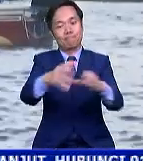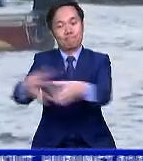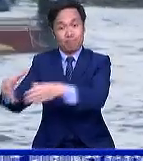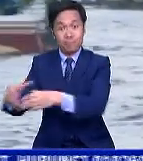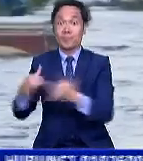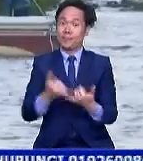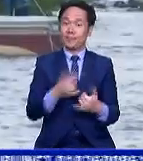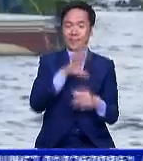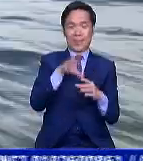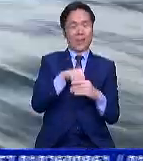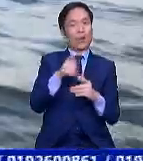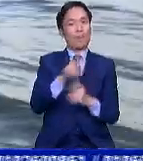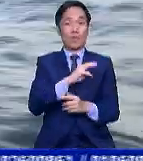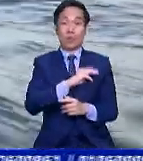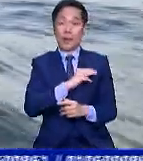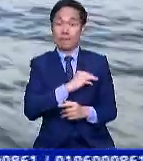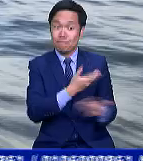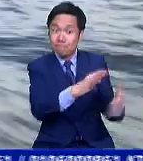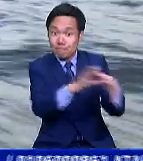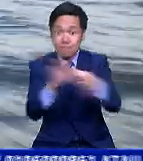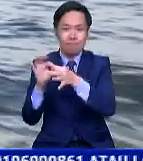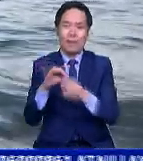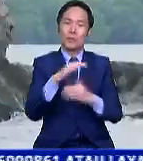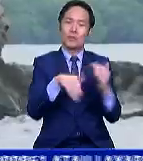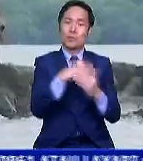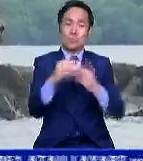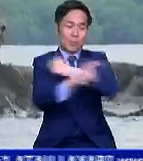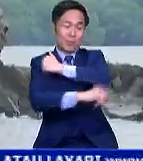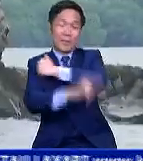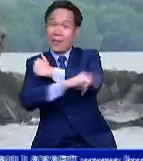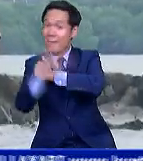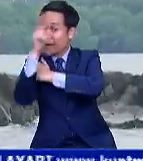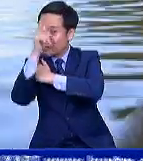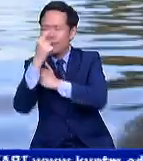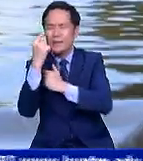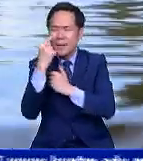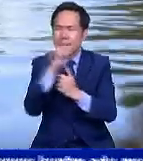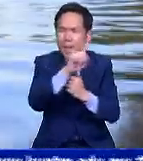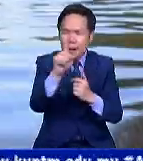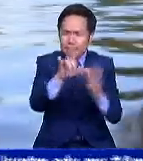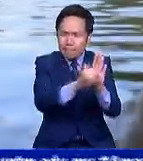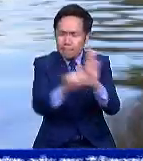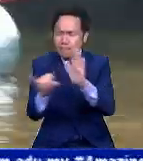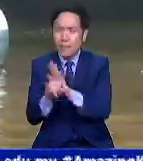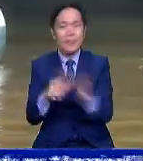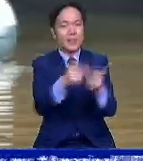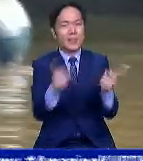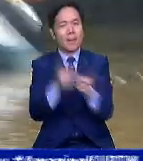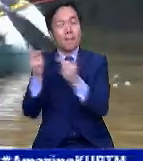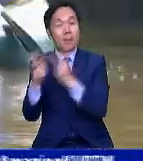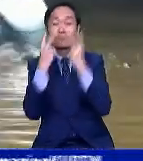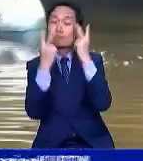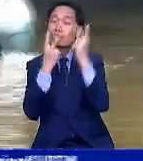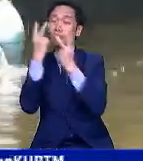berurusan Tarra Kementerian tersebut dan semua kerajaan Negeri berhubung penentuan destinasi pelancongan utama yang menjadi